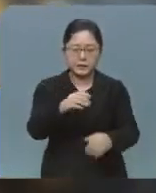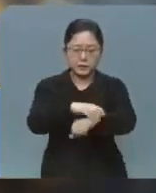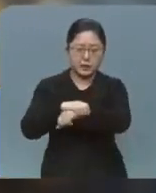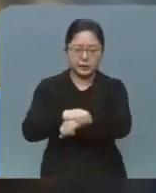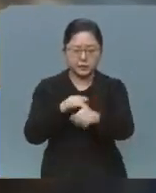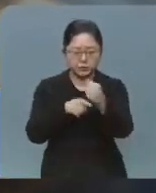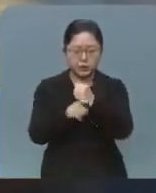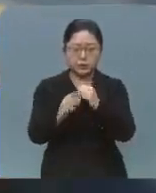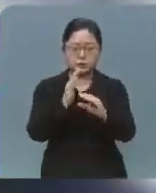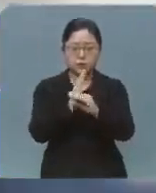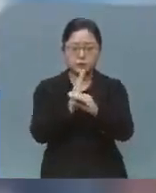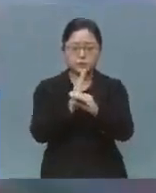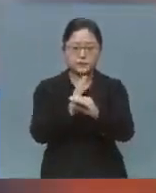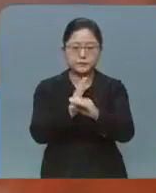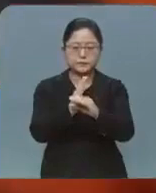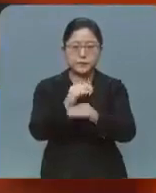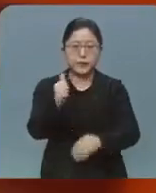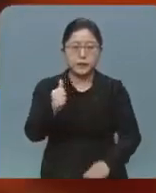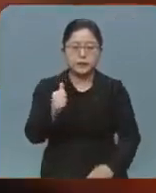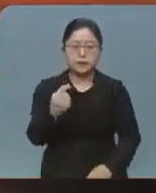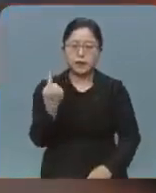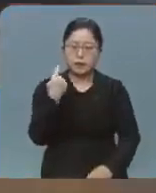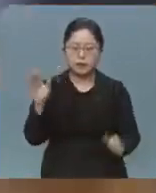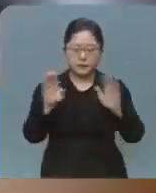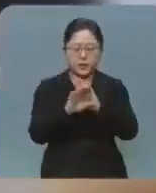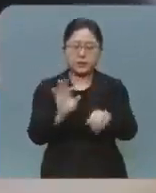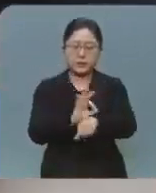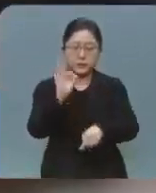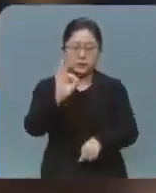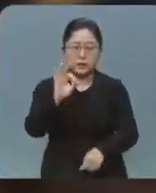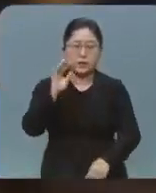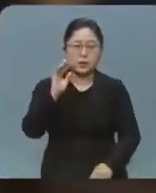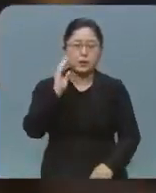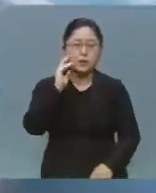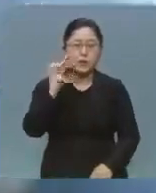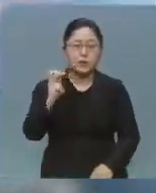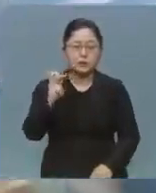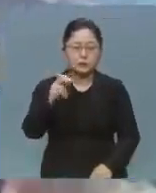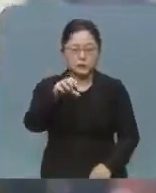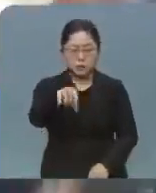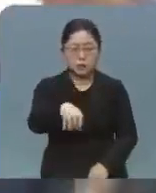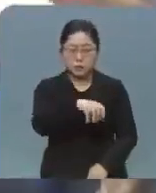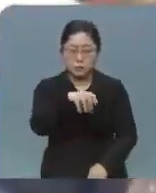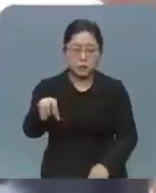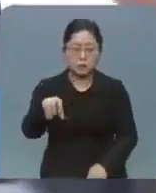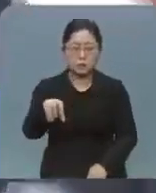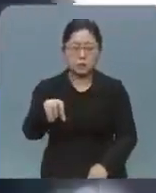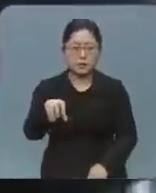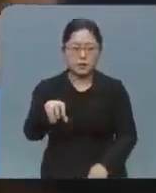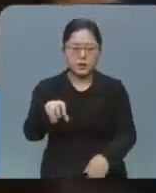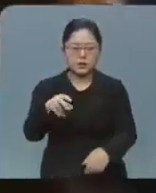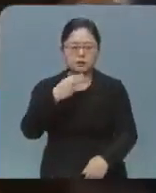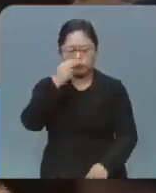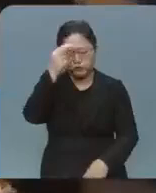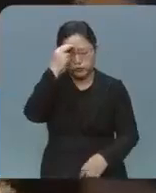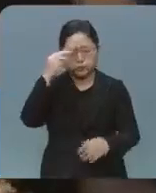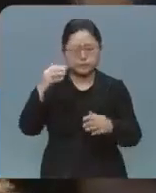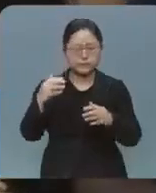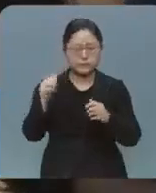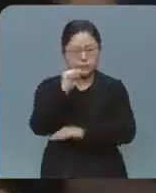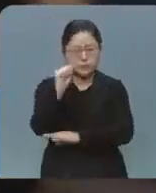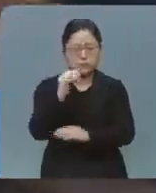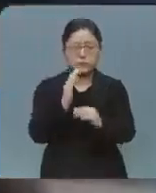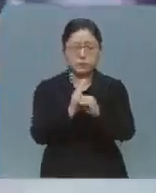붙잡아 조사하고 있습니다. A씨는 어젯밤 10시쯤 광주시 광산구 한 사거리에서 만취 상태에서 차를